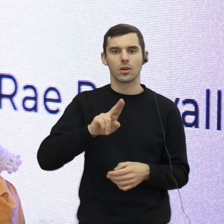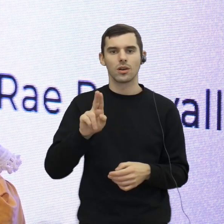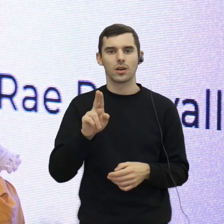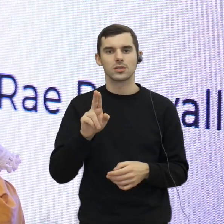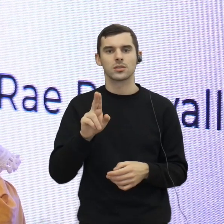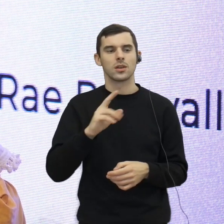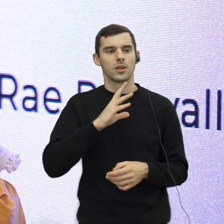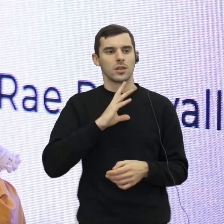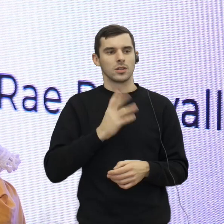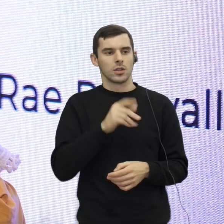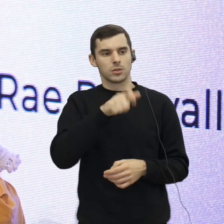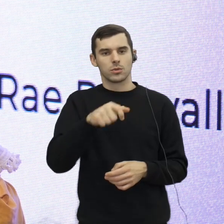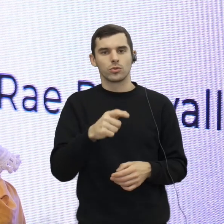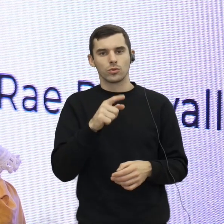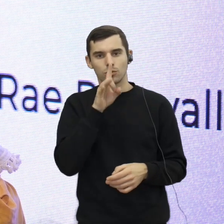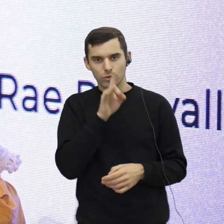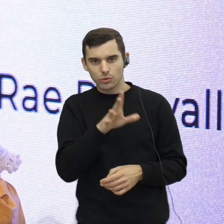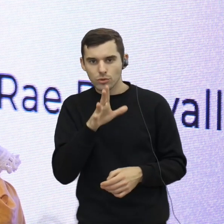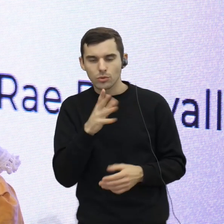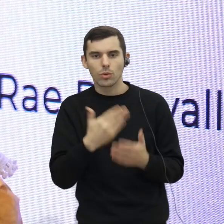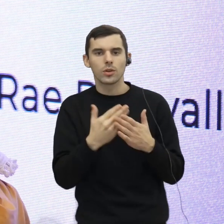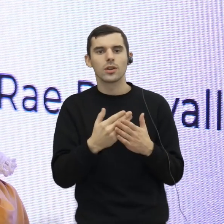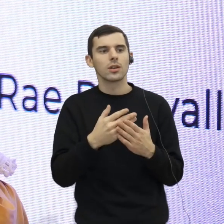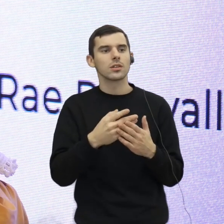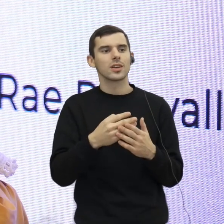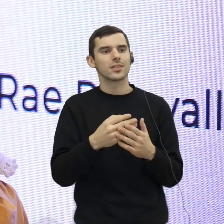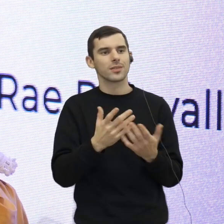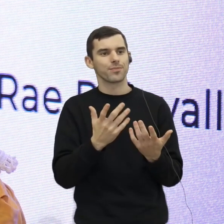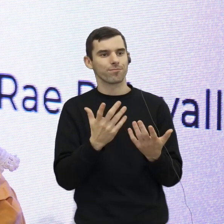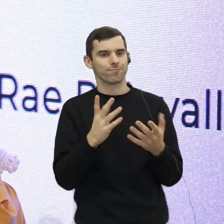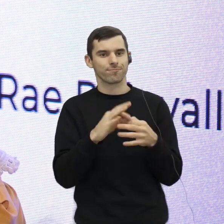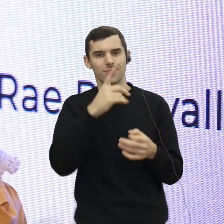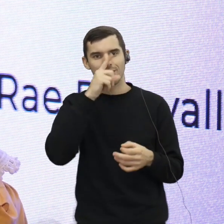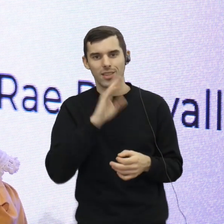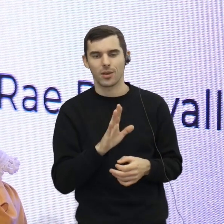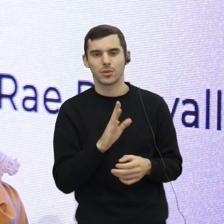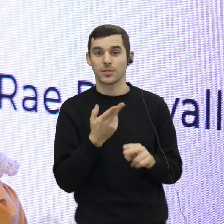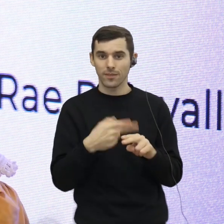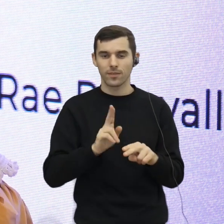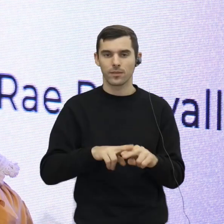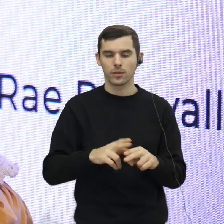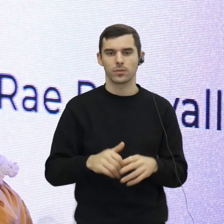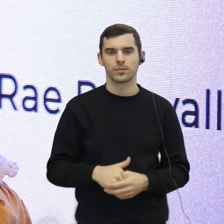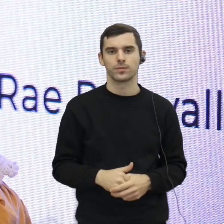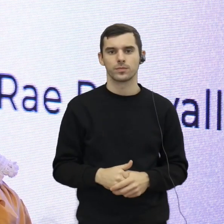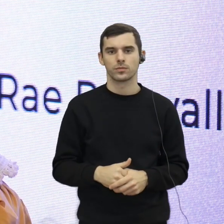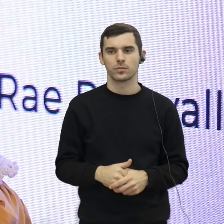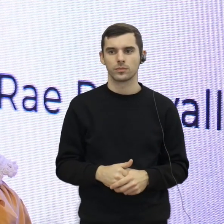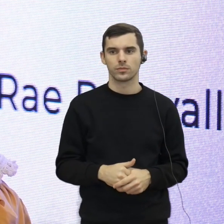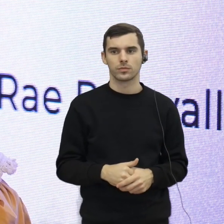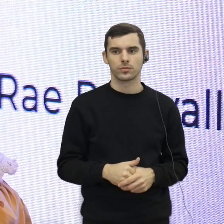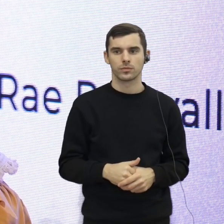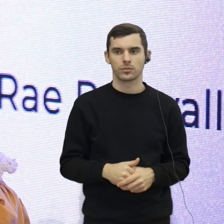Ir teoriškai galima labai sukurti kažkokį demoną savo galvoje ir taip ir veikia nužmoginimas, ir taip ir